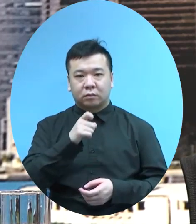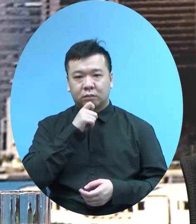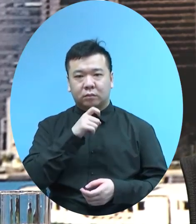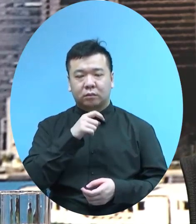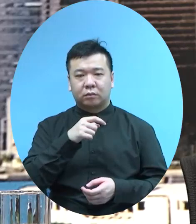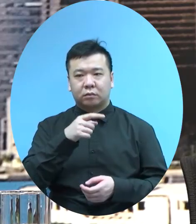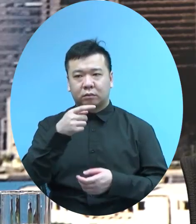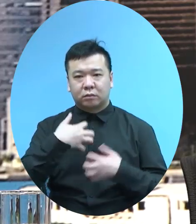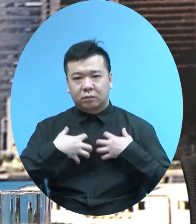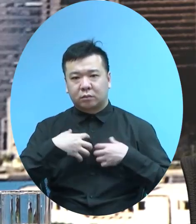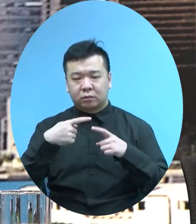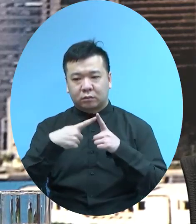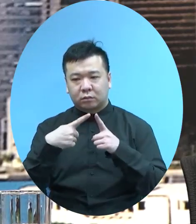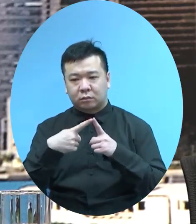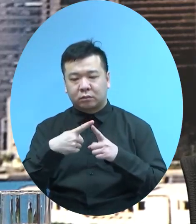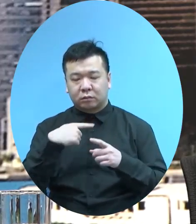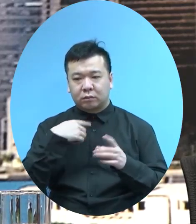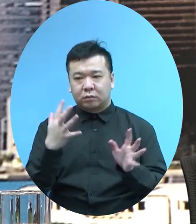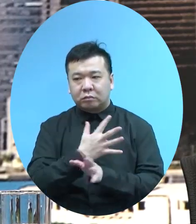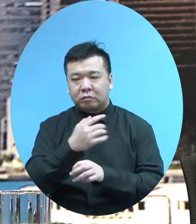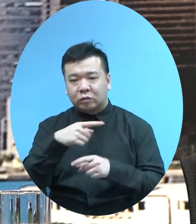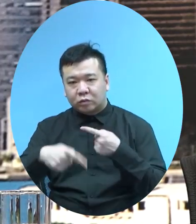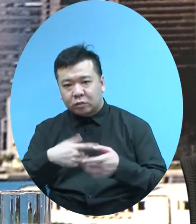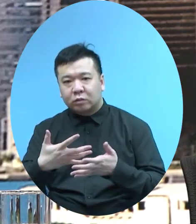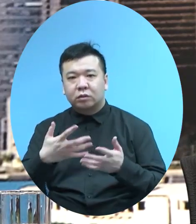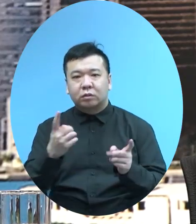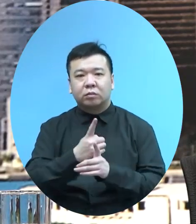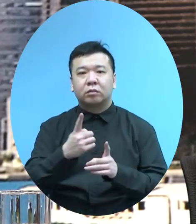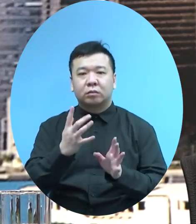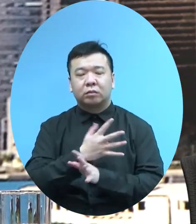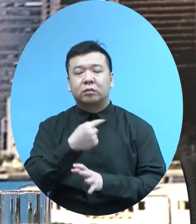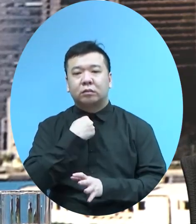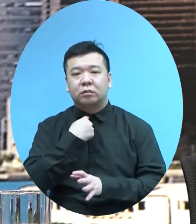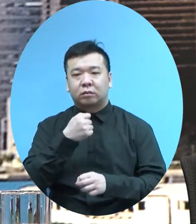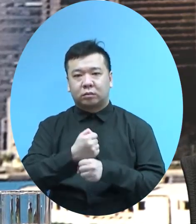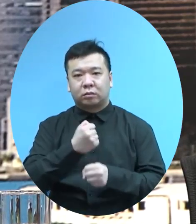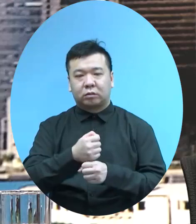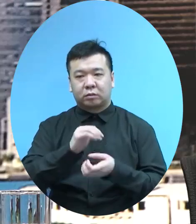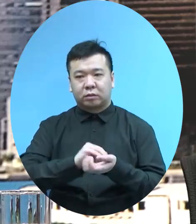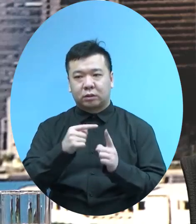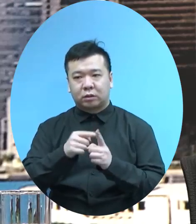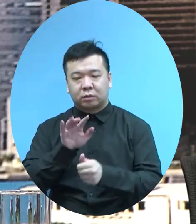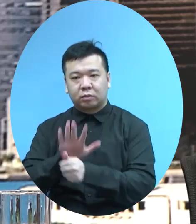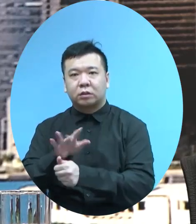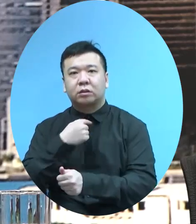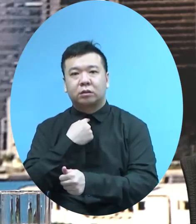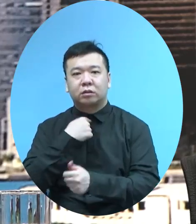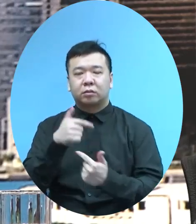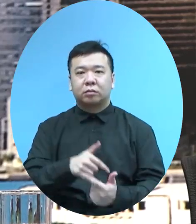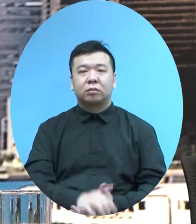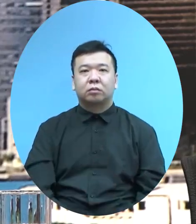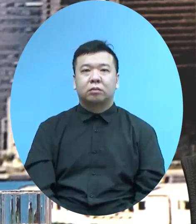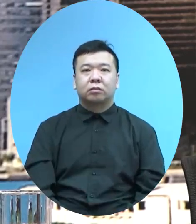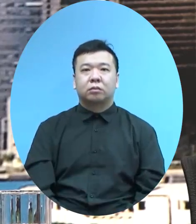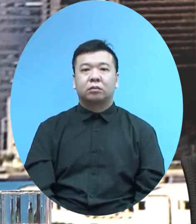就是、緊急嘅人手調配。咁所以咧，即、就、係、是、我哋即係要即係、就是、維持到我哋對病人嗰個服務咯。咁